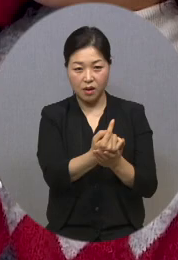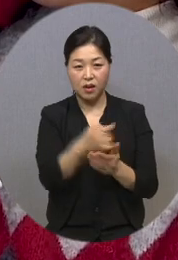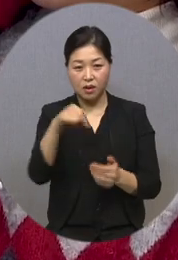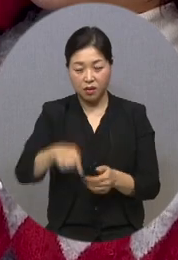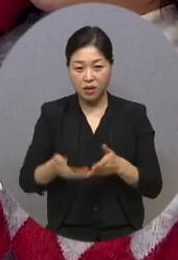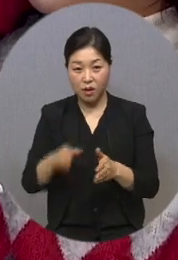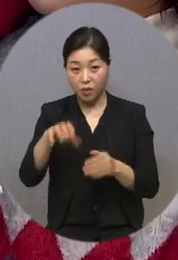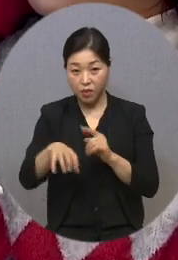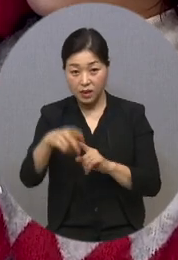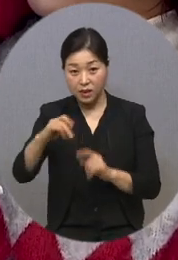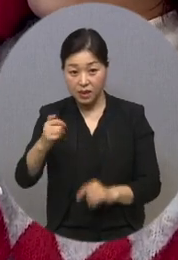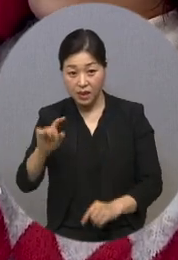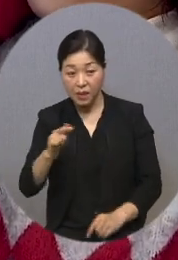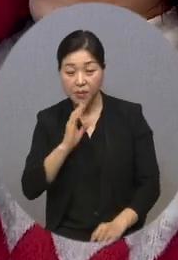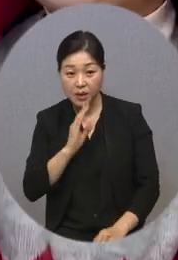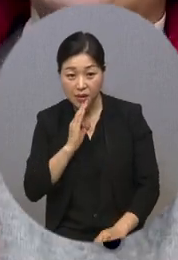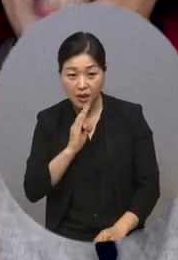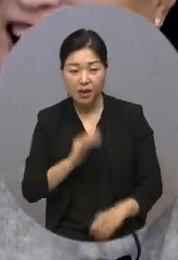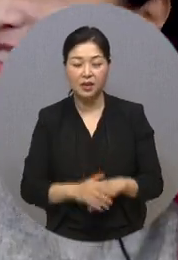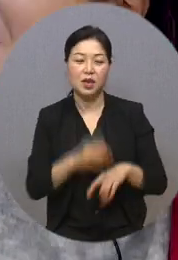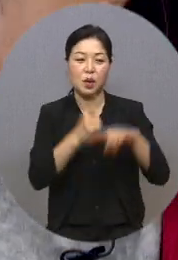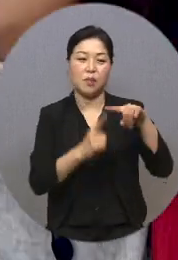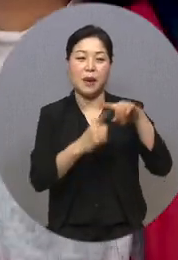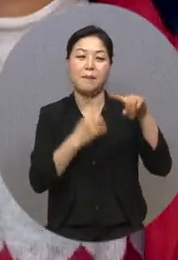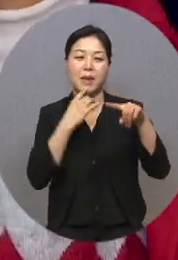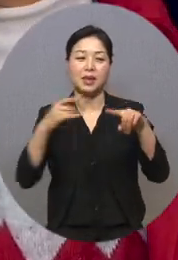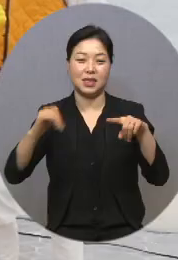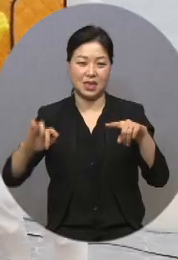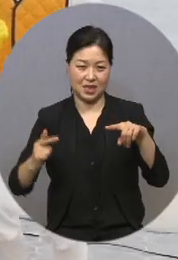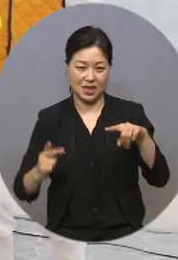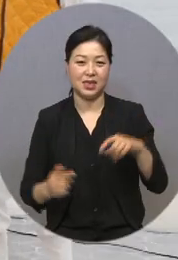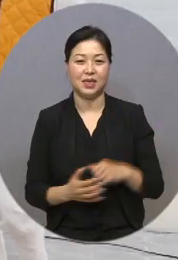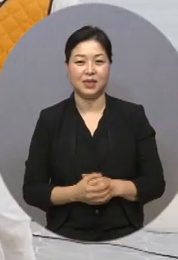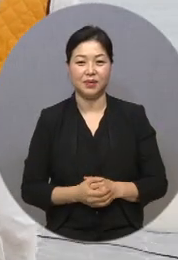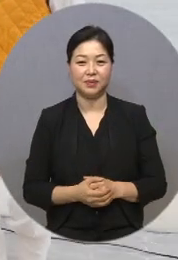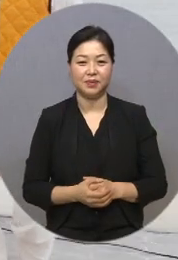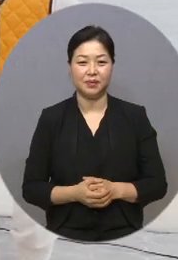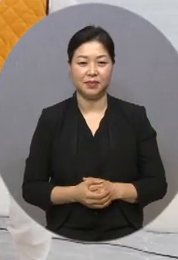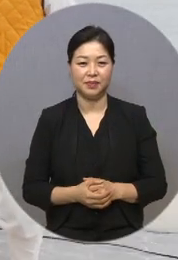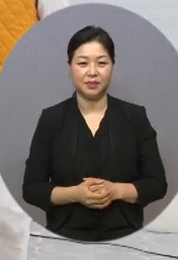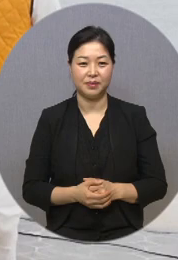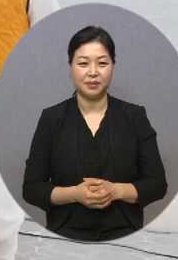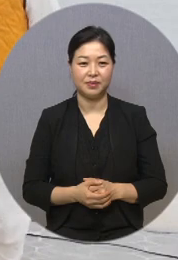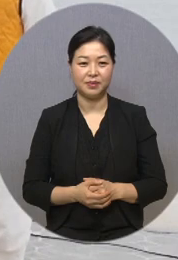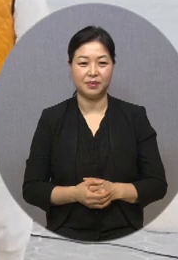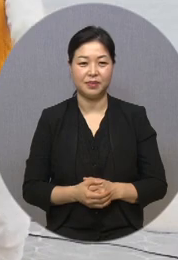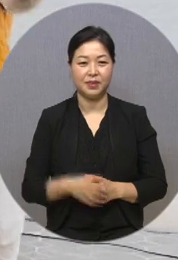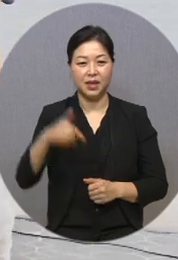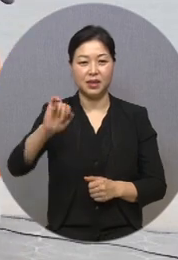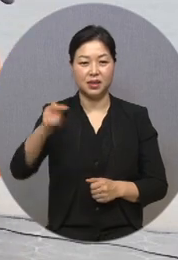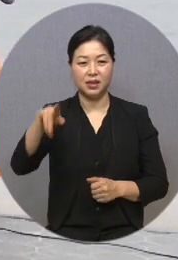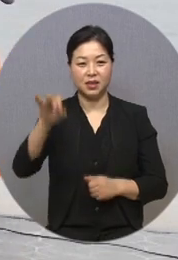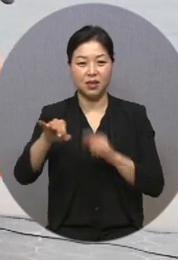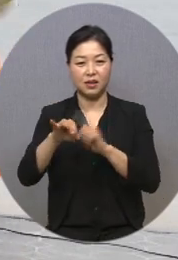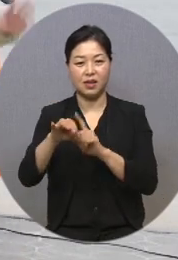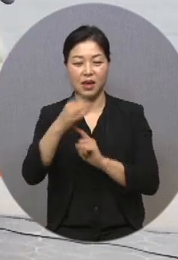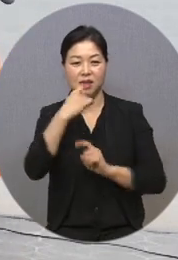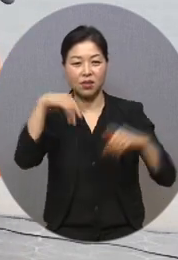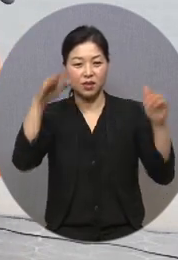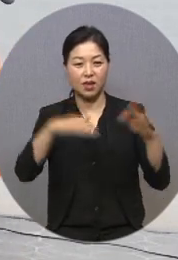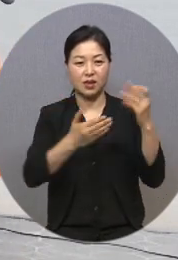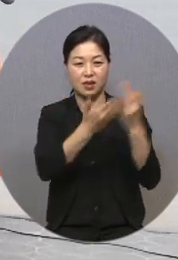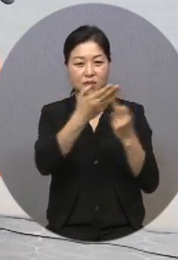신안이요? 반신안이에요. 반신안은 뭐예요? 자, 그때여 기정이가 천사의 섬